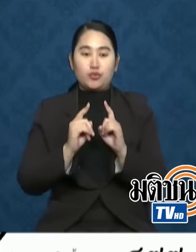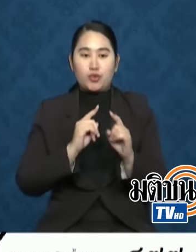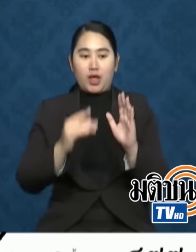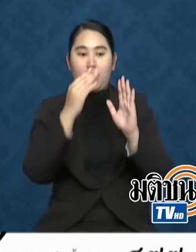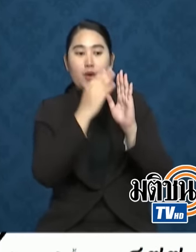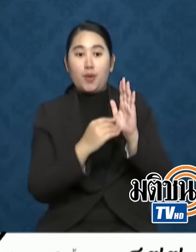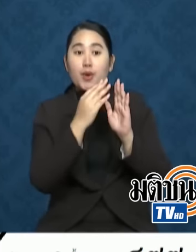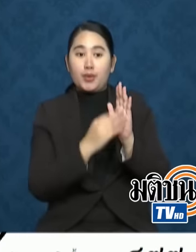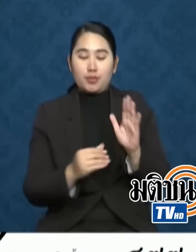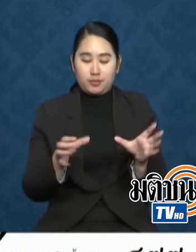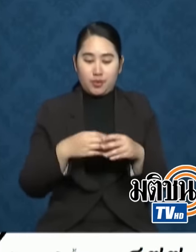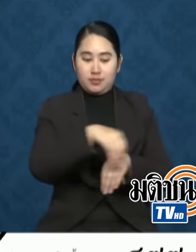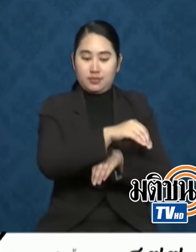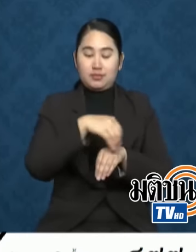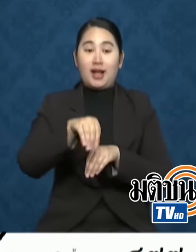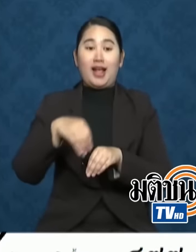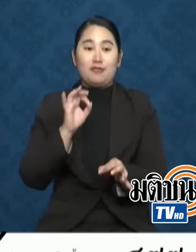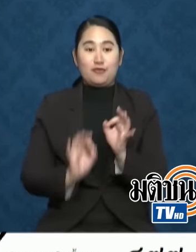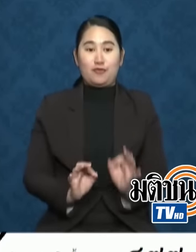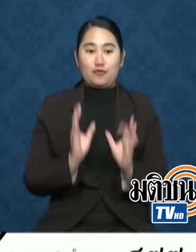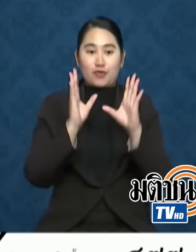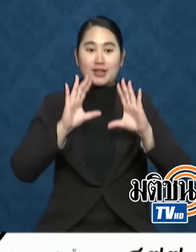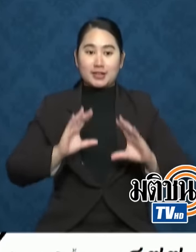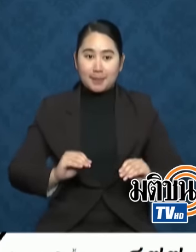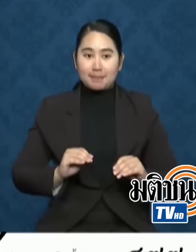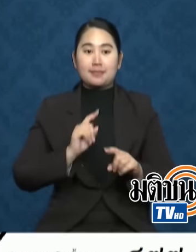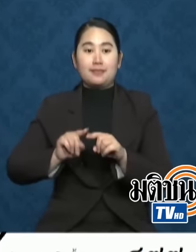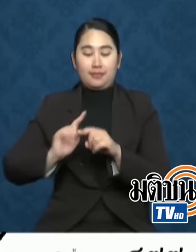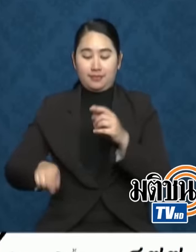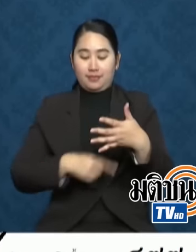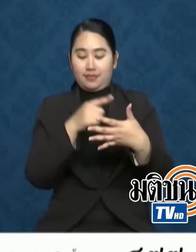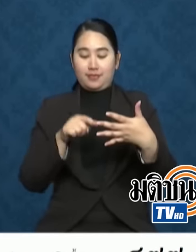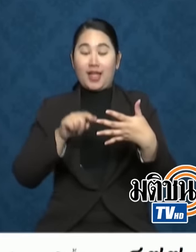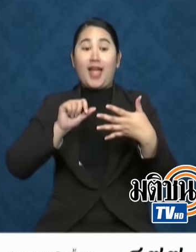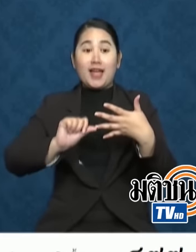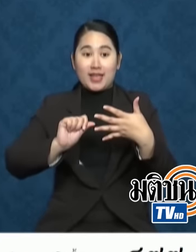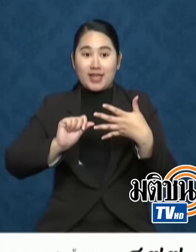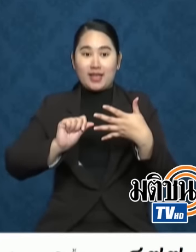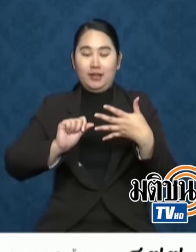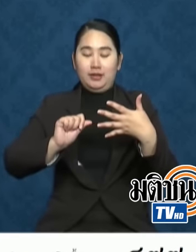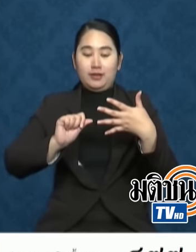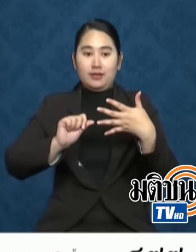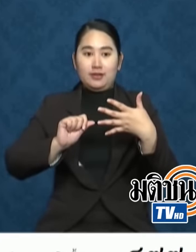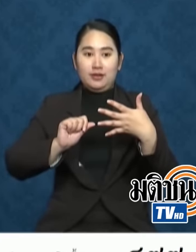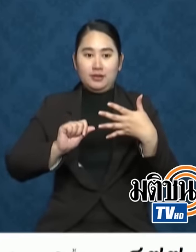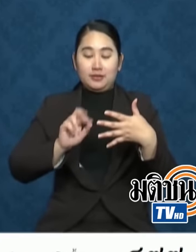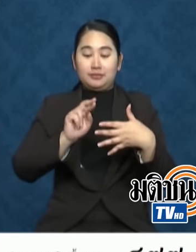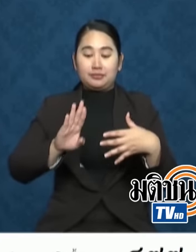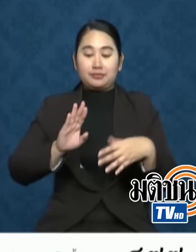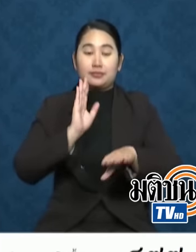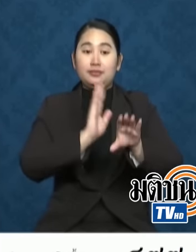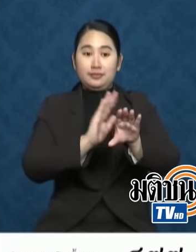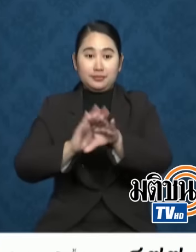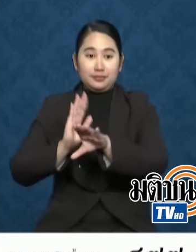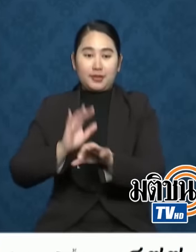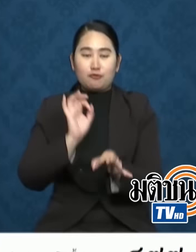รมเครือข่ายดับไฟข้ามพรมแดนกันแล้วก็ไปที่ตัว Aนั่นคือการทำจัดระบบเฝ้าระวังเรื่อง